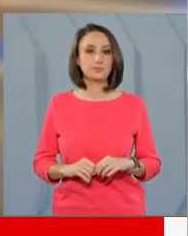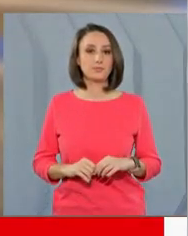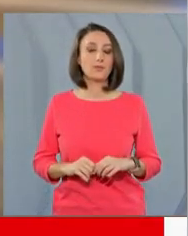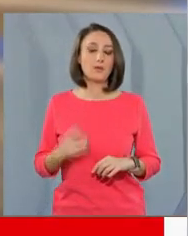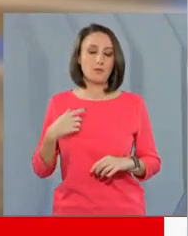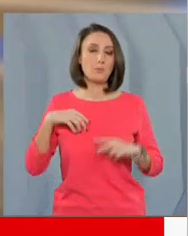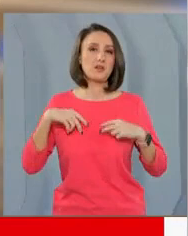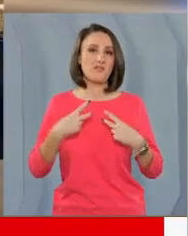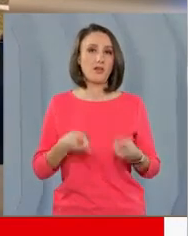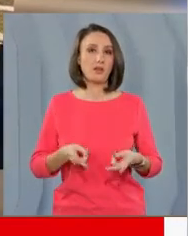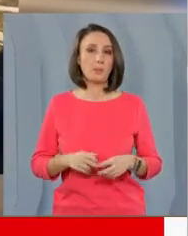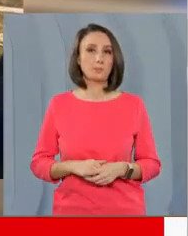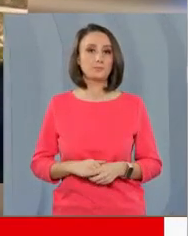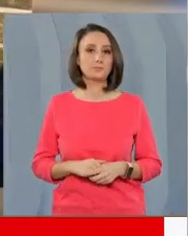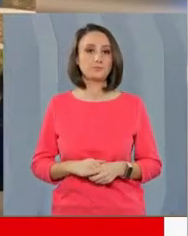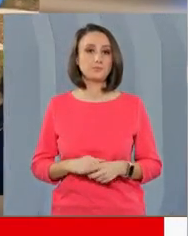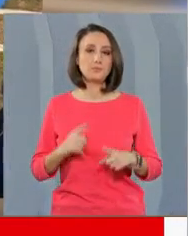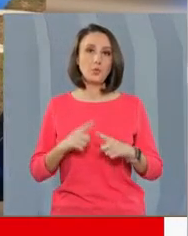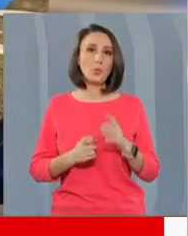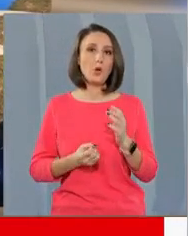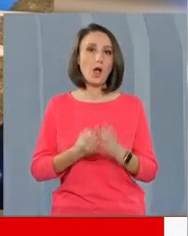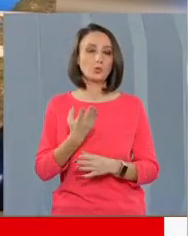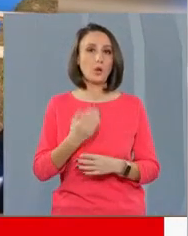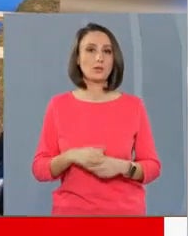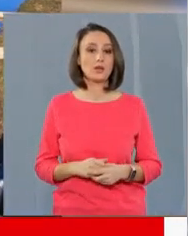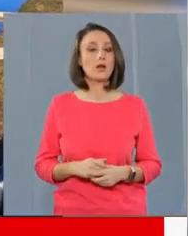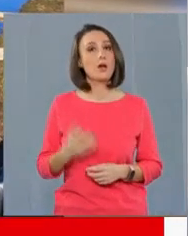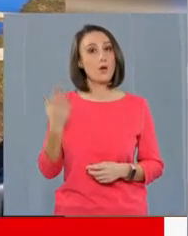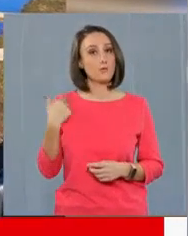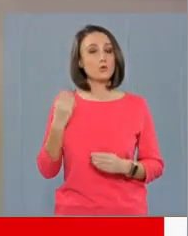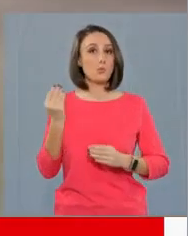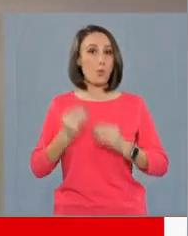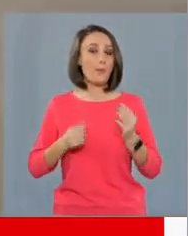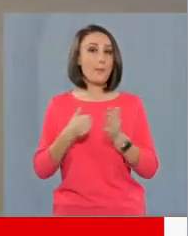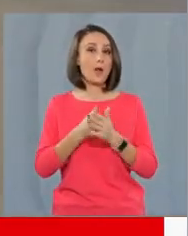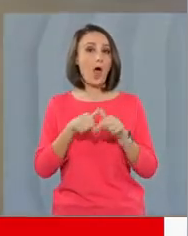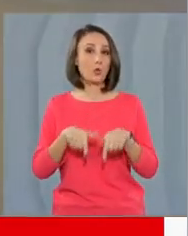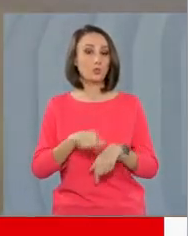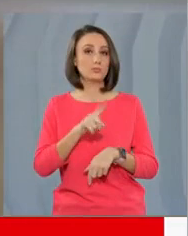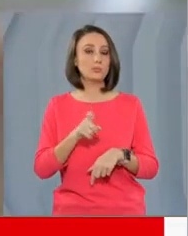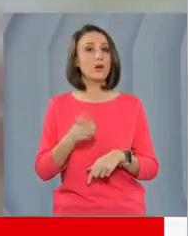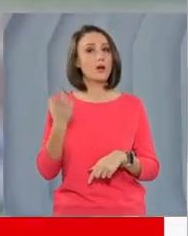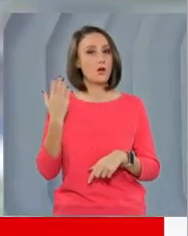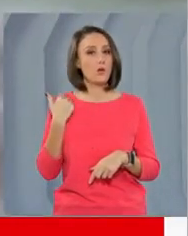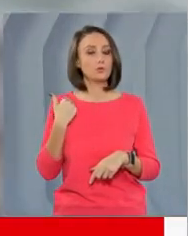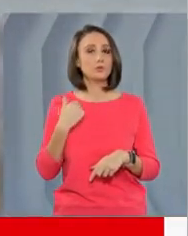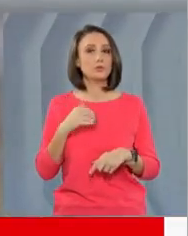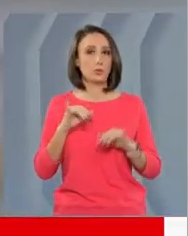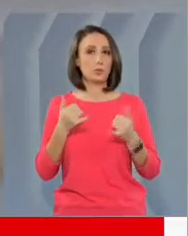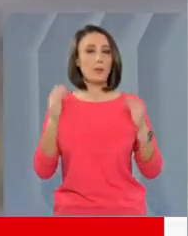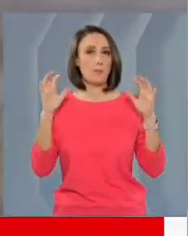hidrometeorologică vom reveni asupra ei cu o actualizare. Au existat probleme până în acest moment? Au avut loc